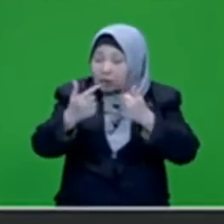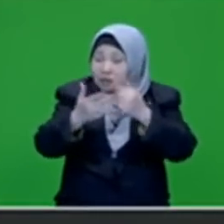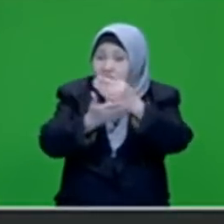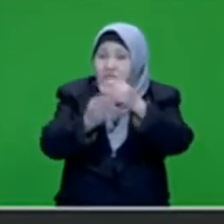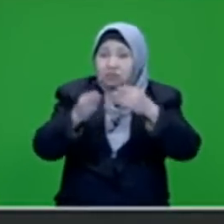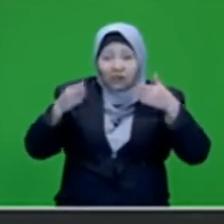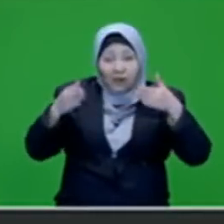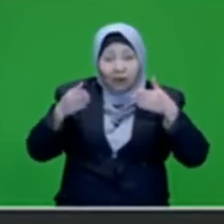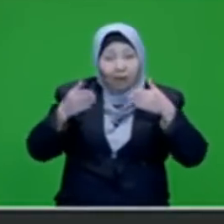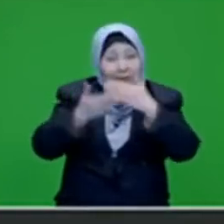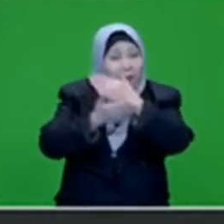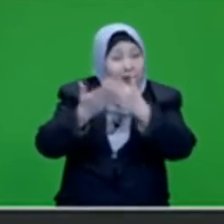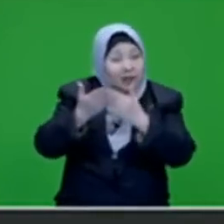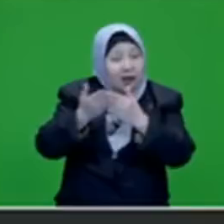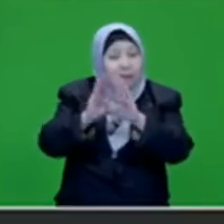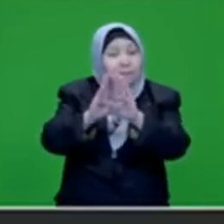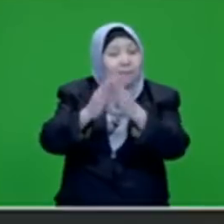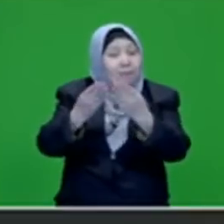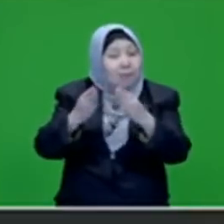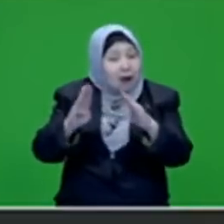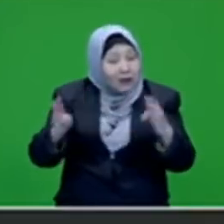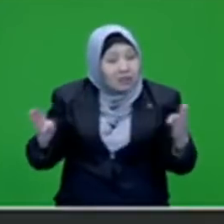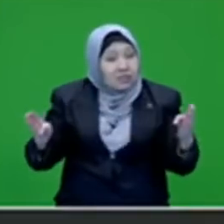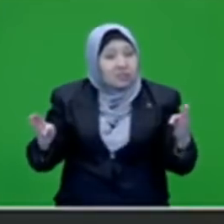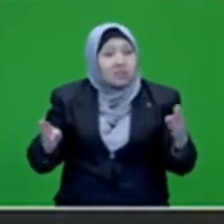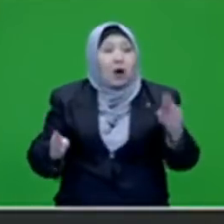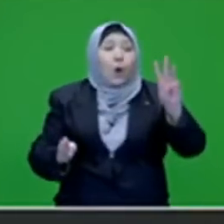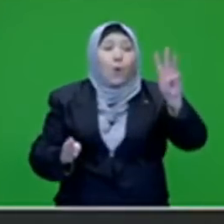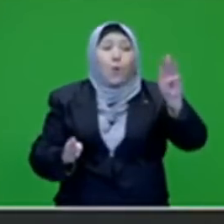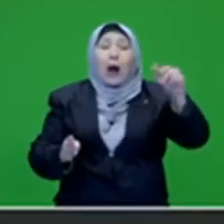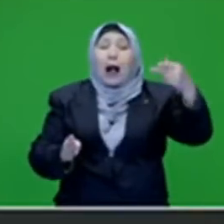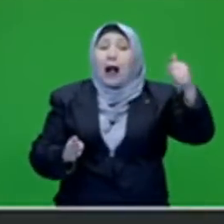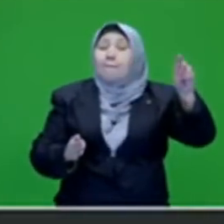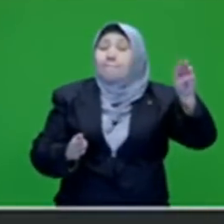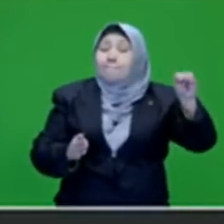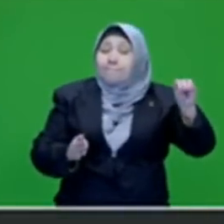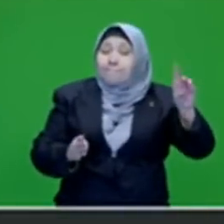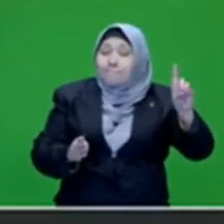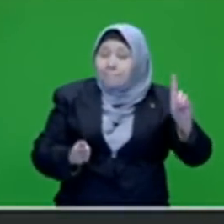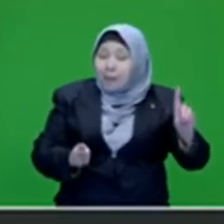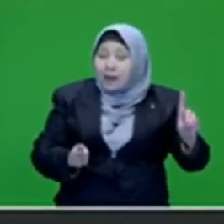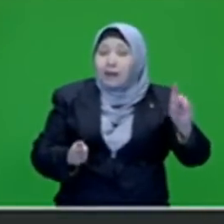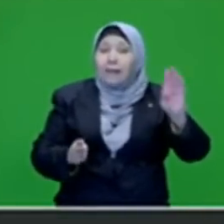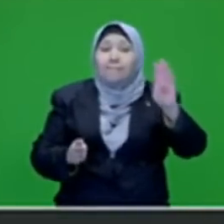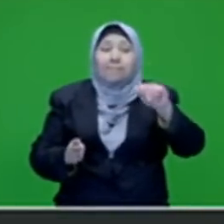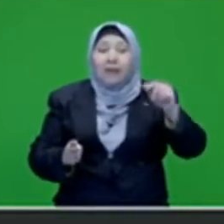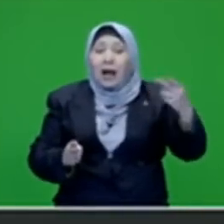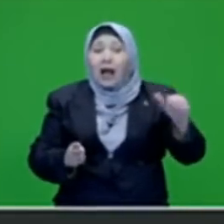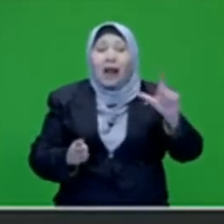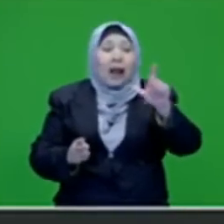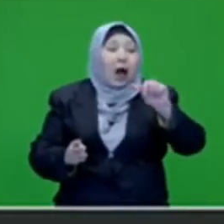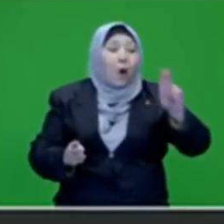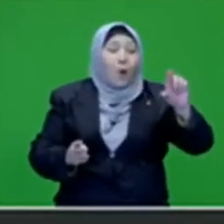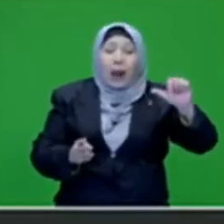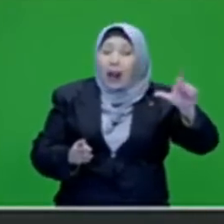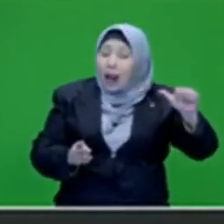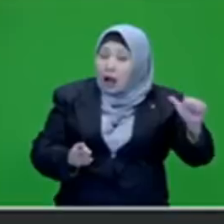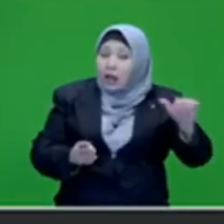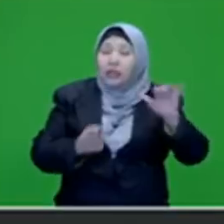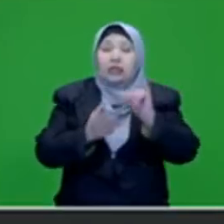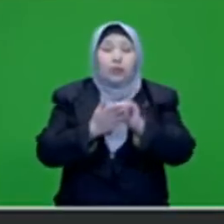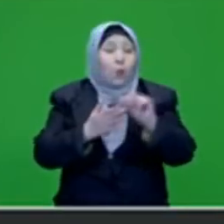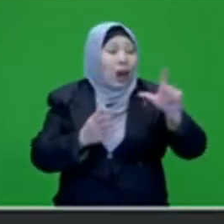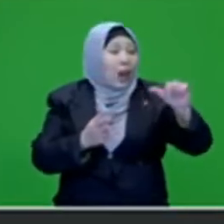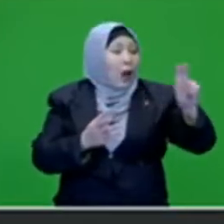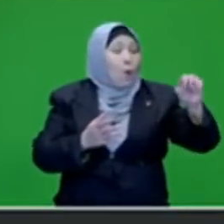Ustaz Tarmizi dengan Ustaz Fazrul, wa hamma biha laula, dia datang perkataan laula. Harf laula itu